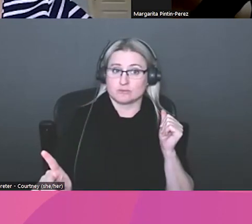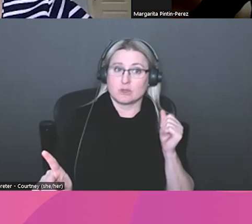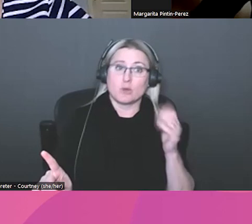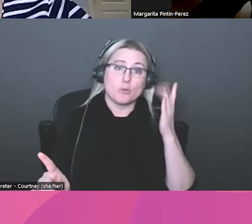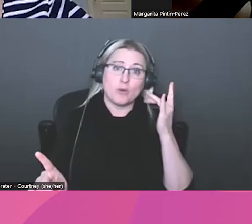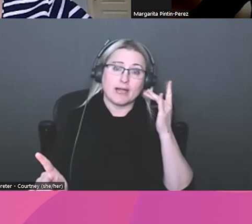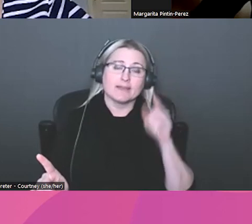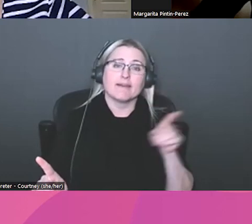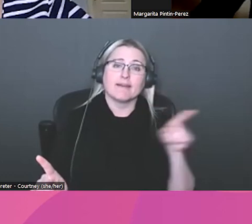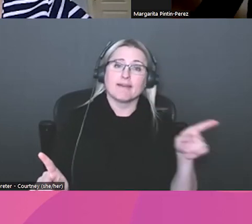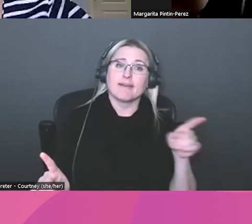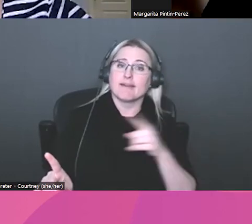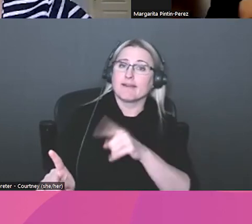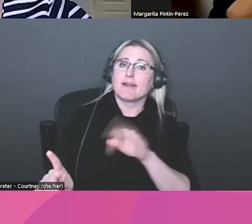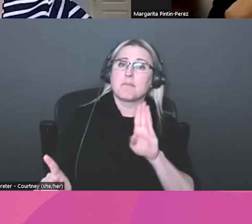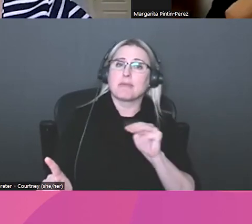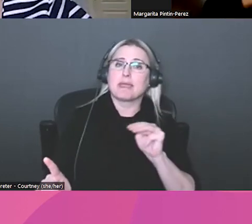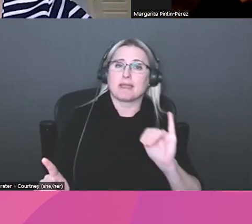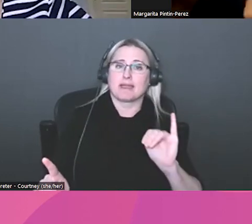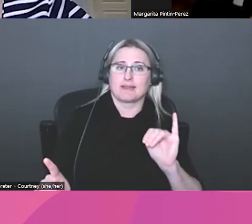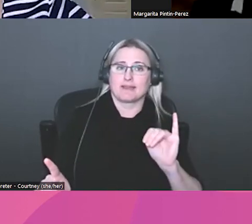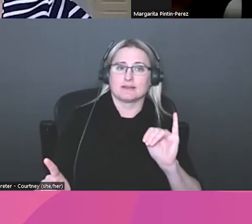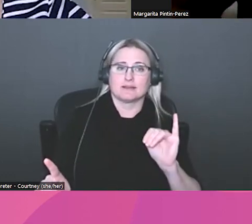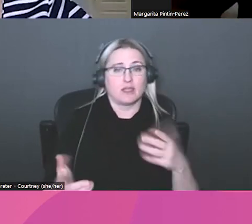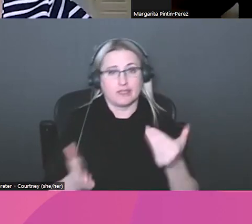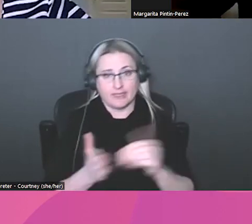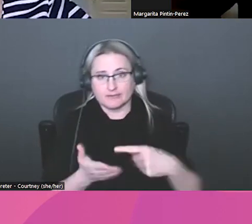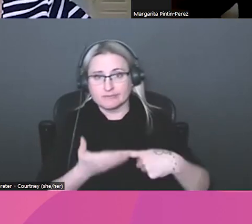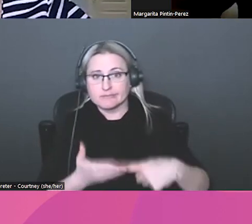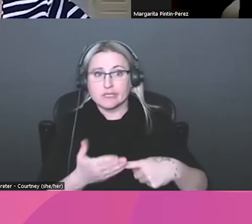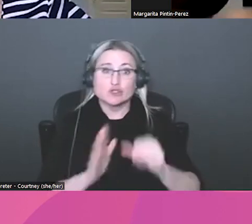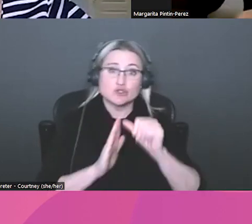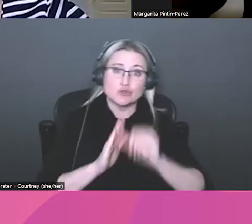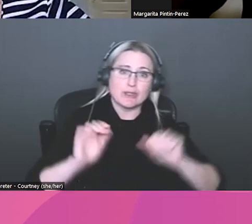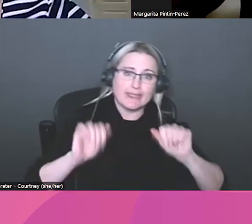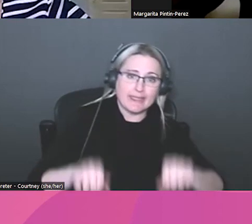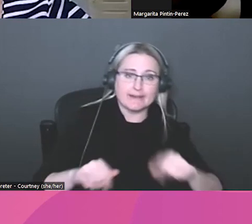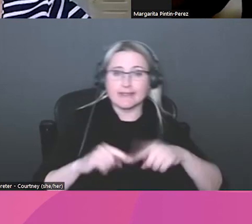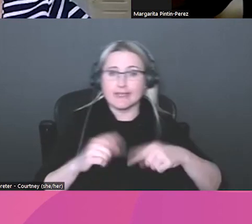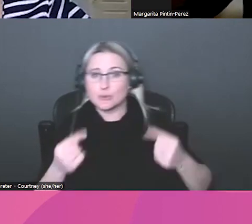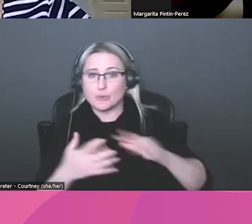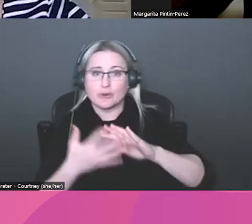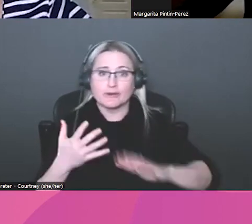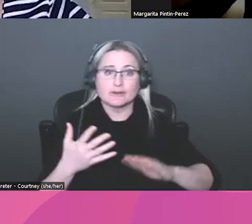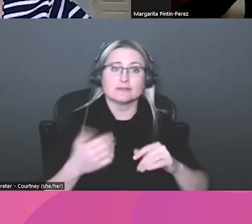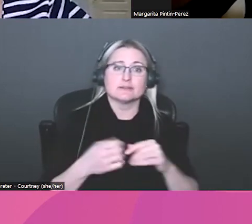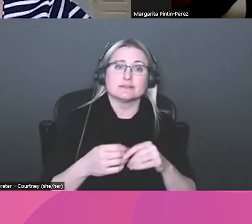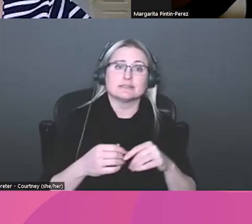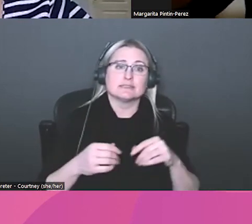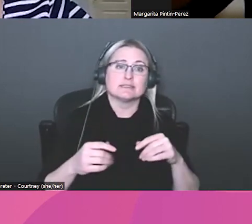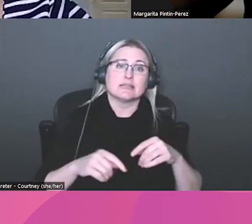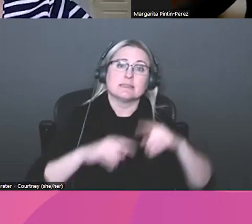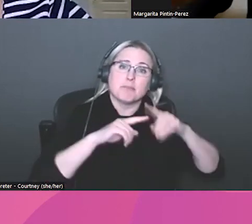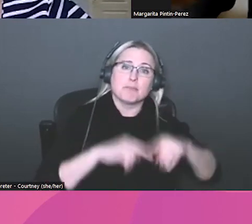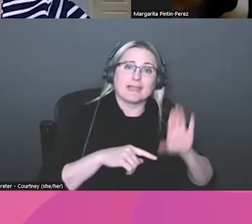docteur avait refusé parce que la réalité de l'IMC faisait en sorte qu'il ne voulait pas la